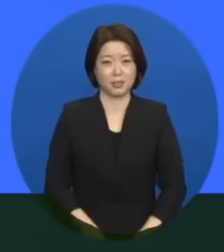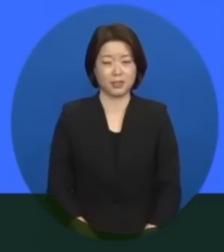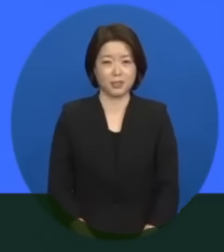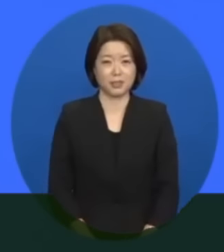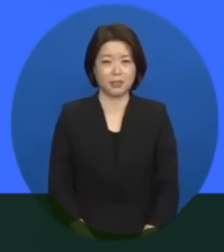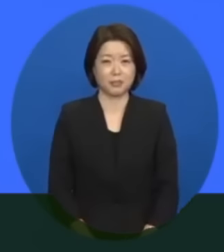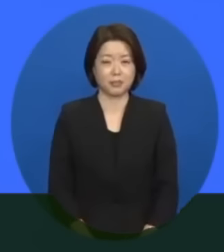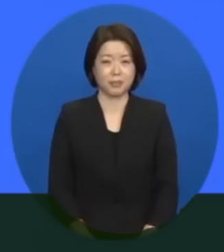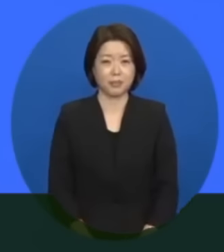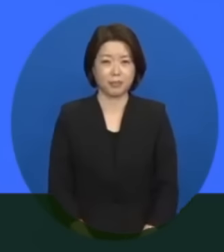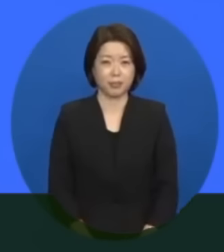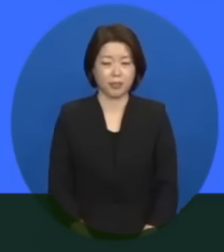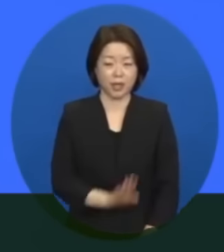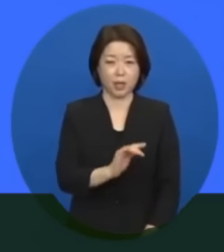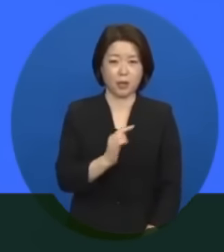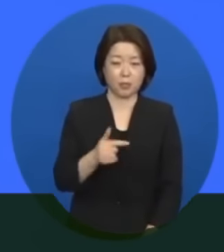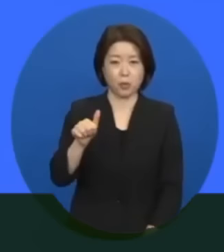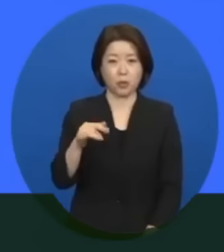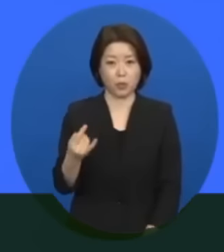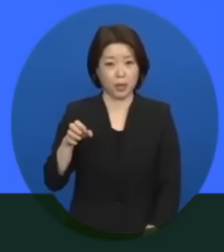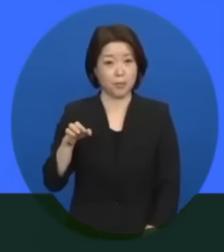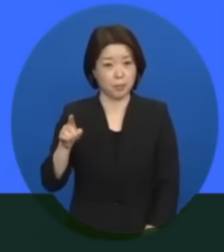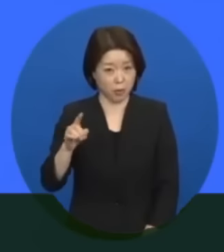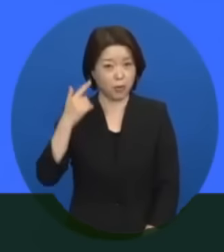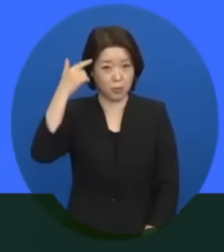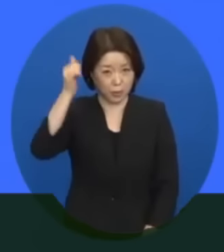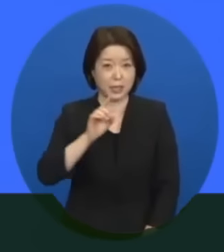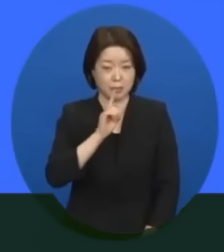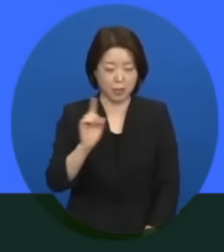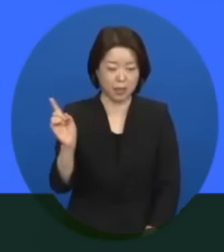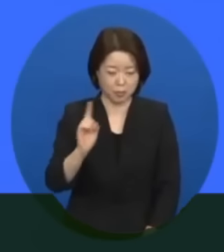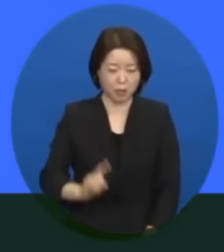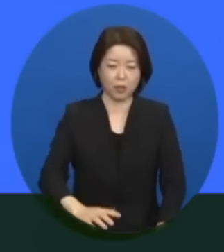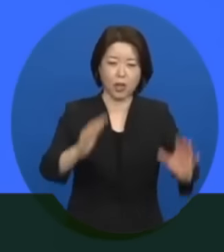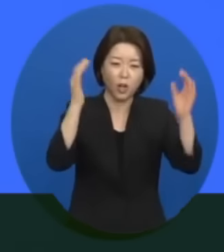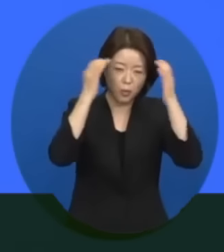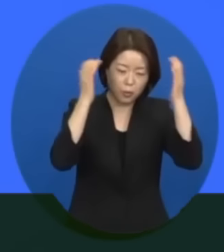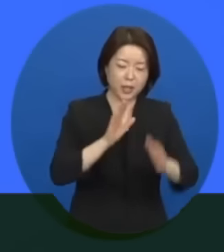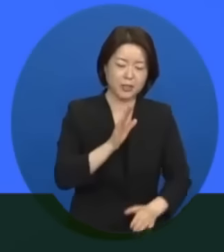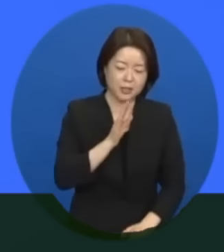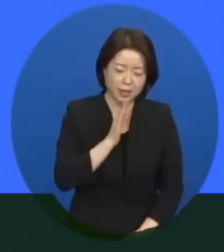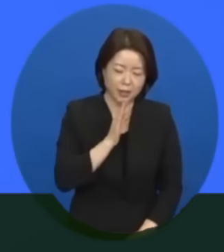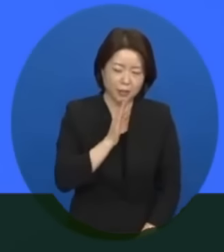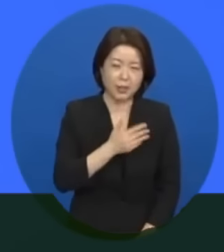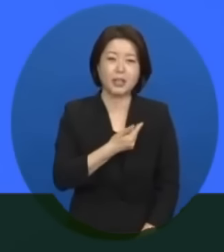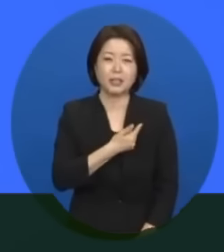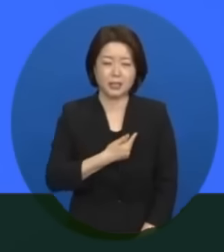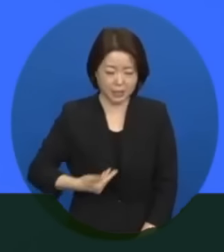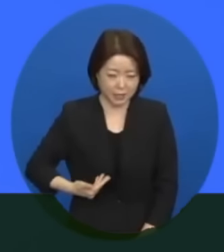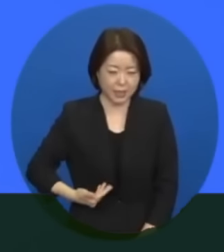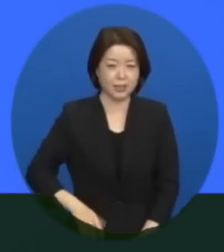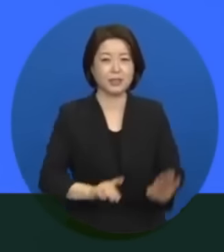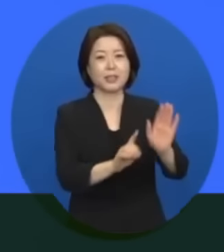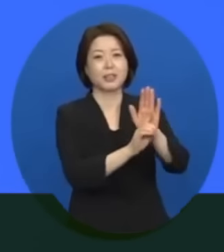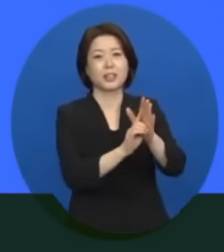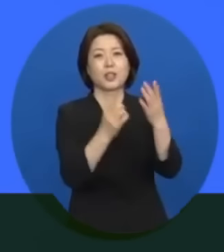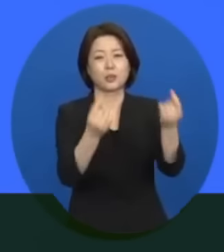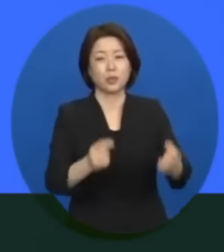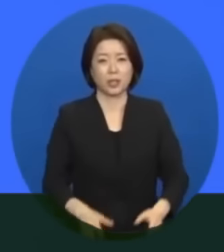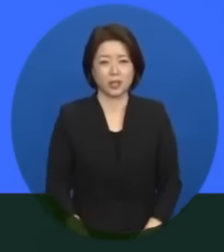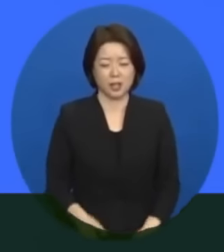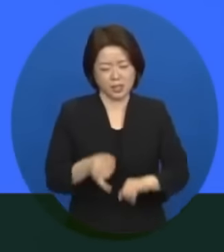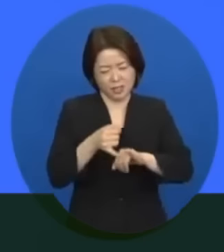단어입니다 퍼 목사님이 이런 얘기를 하셨어요 고난은 참된 제자도의 상징이다 그렇다고 해서 꼭